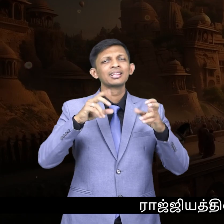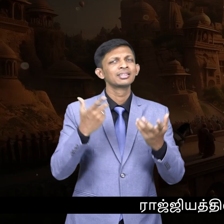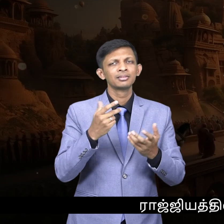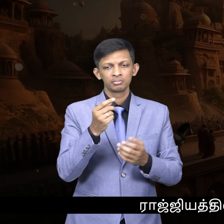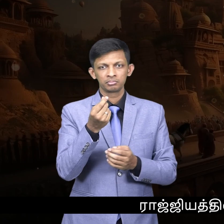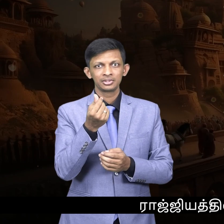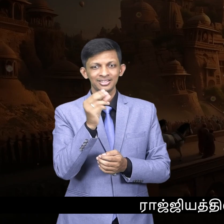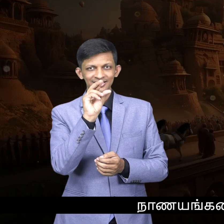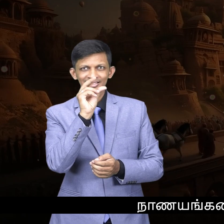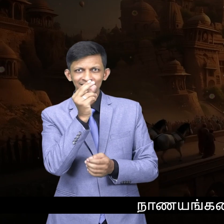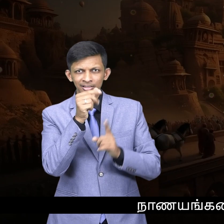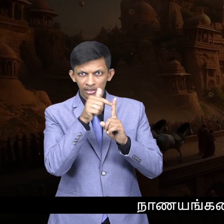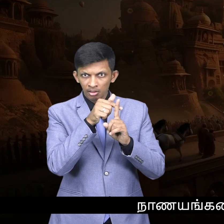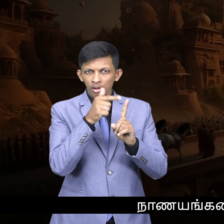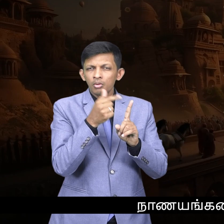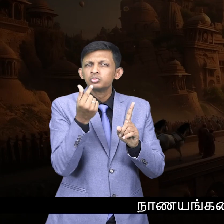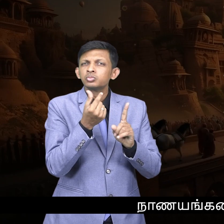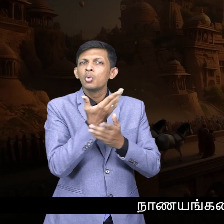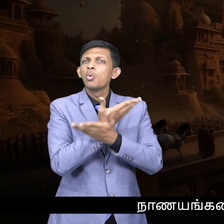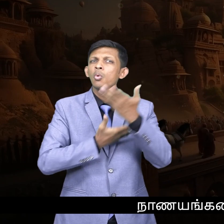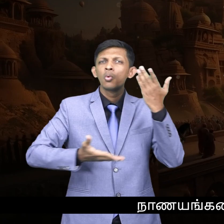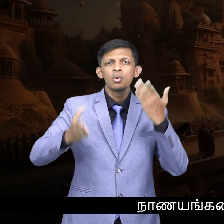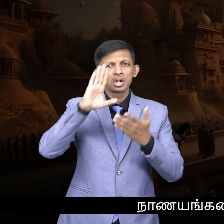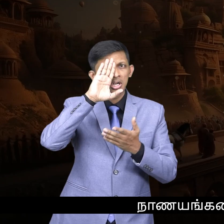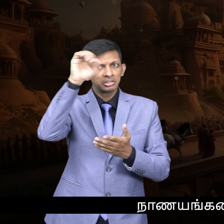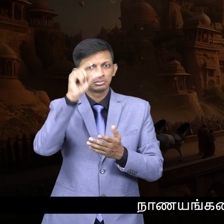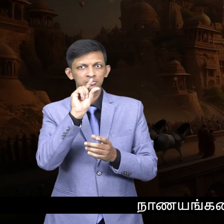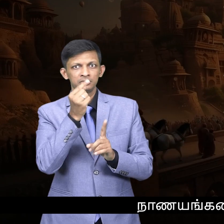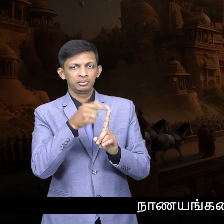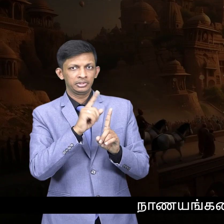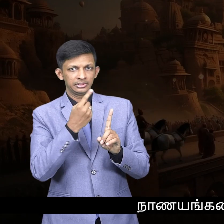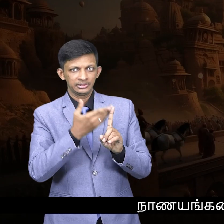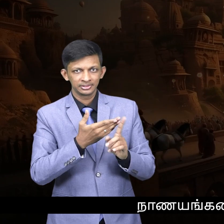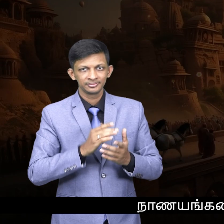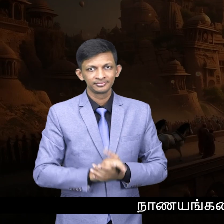ராஜ்யத்தில் பயன்படுத்தப்படும் நாணயங்களை பற்றி அறிவீர்கள்.